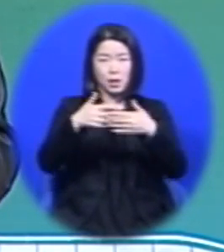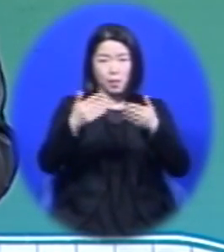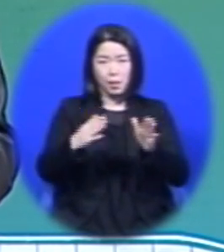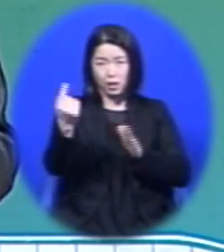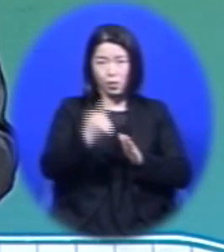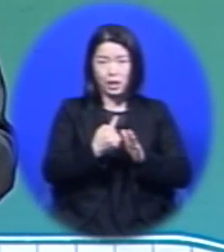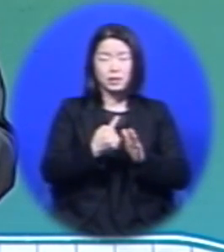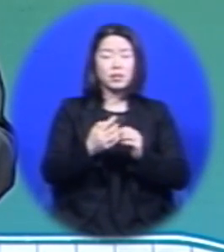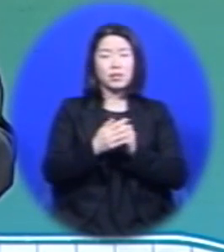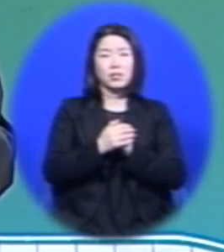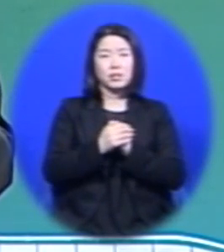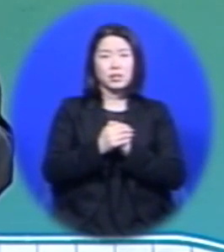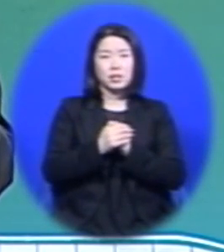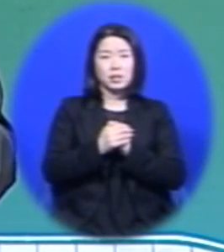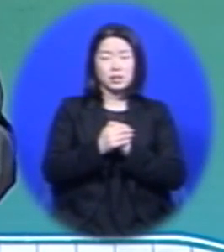들어와서